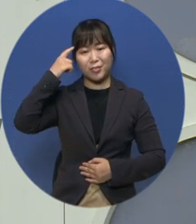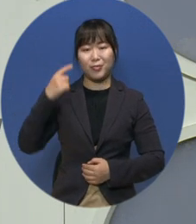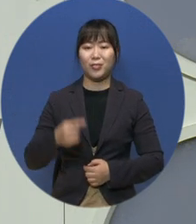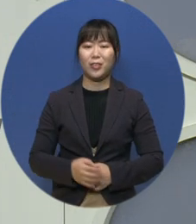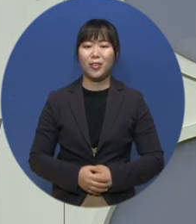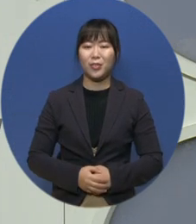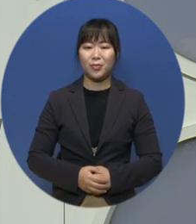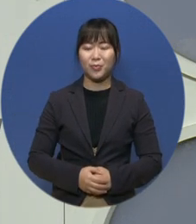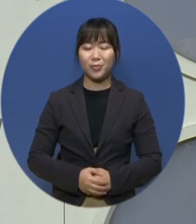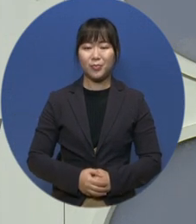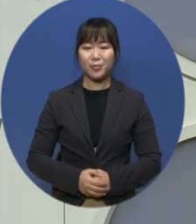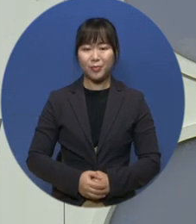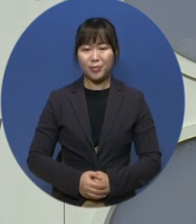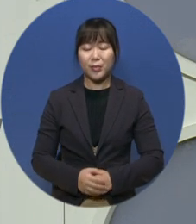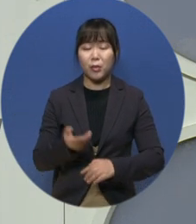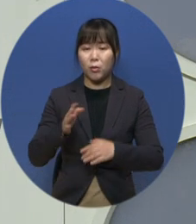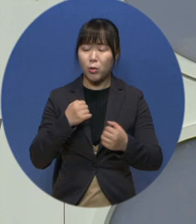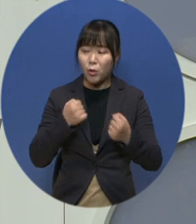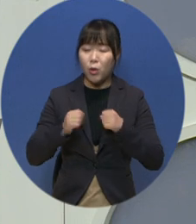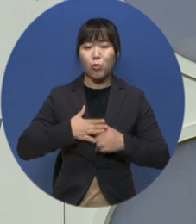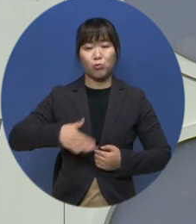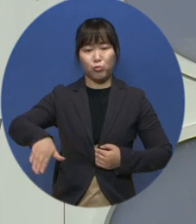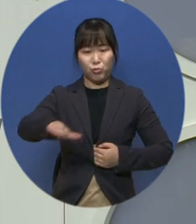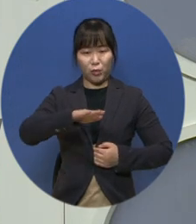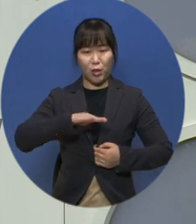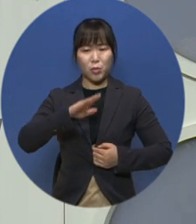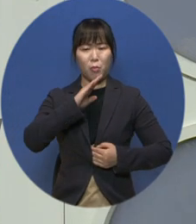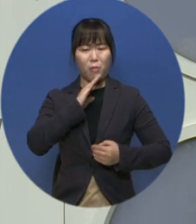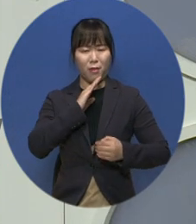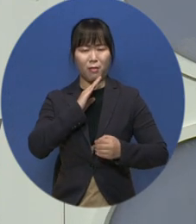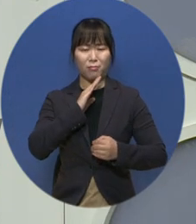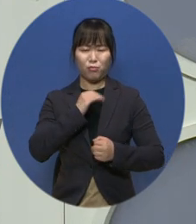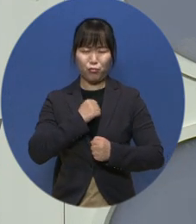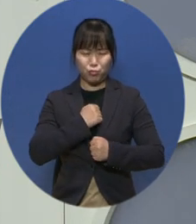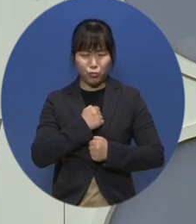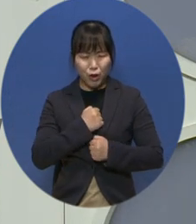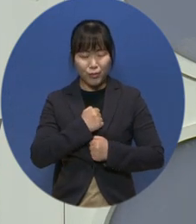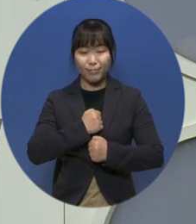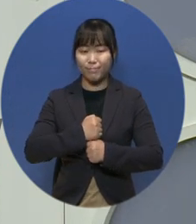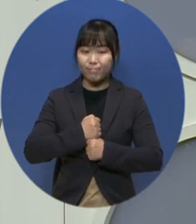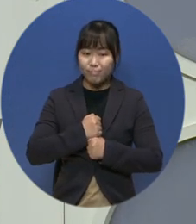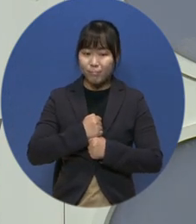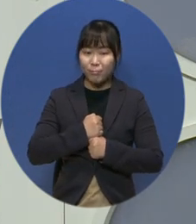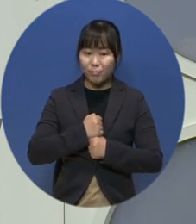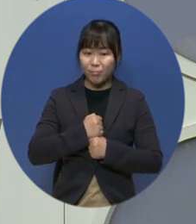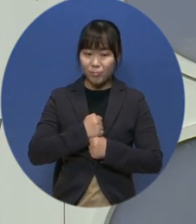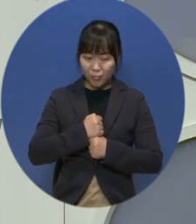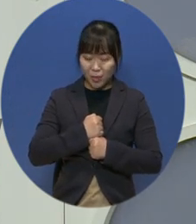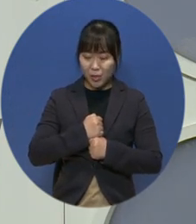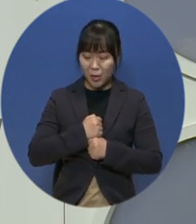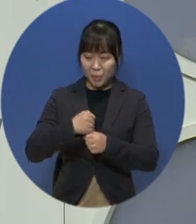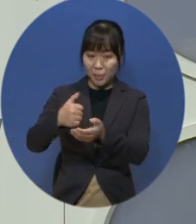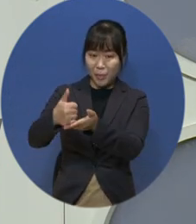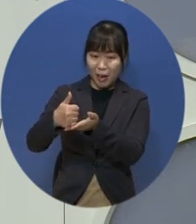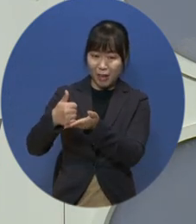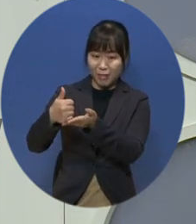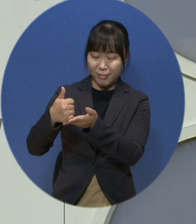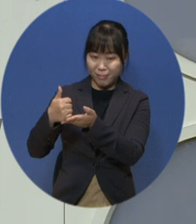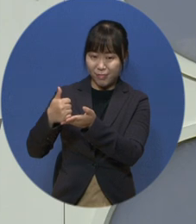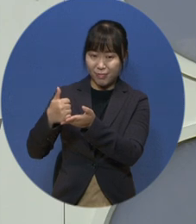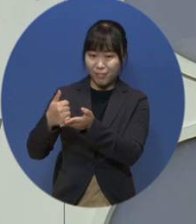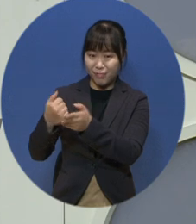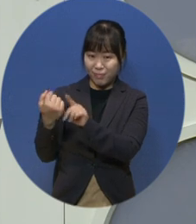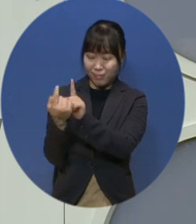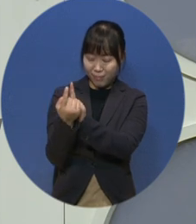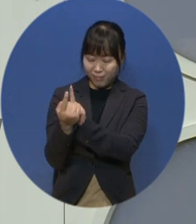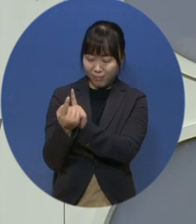하는데 그럼에도 불구하고 저희가 이제 굉장히 주의를 기울이면서 조심스럽게